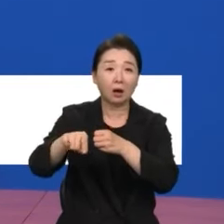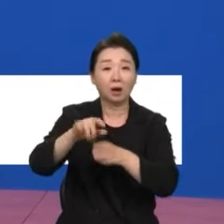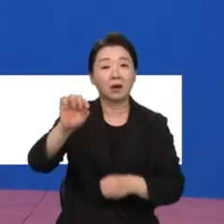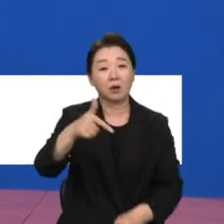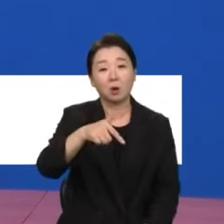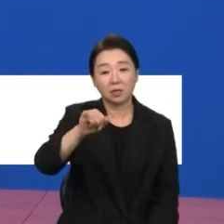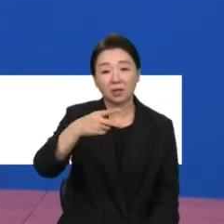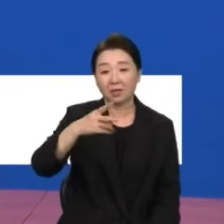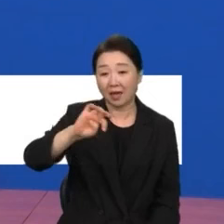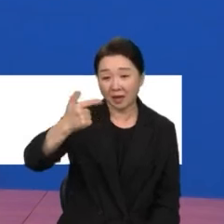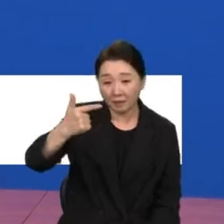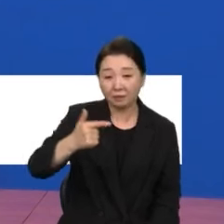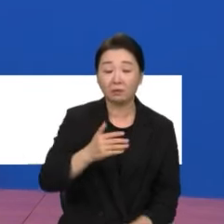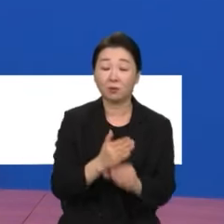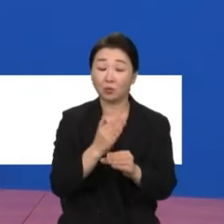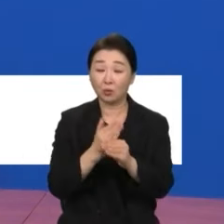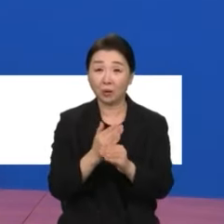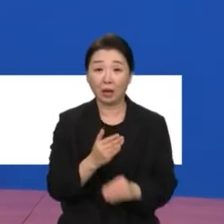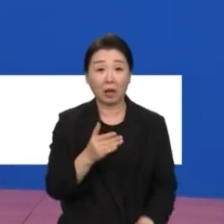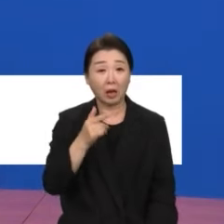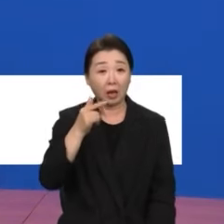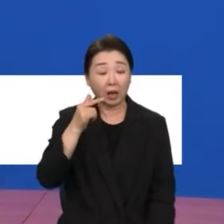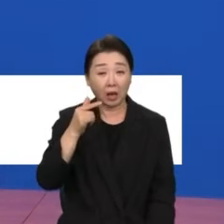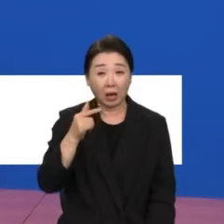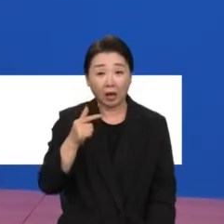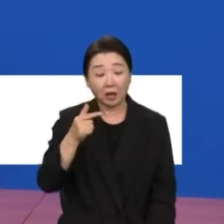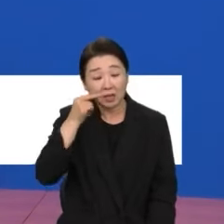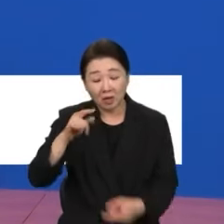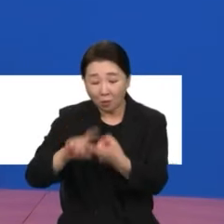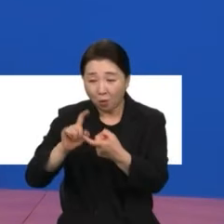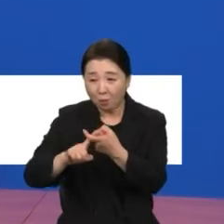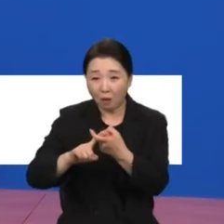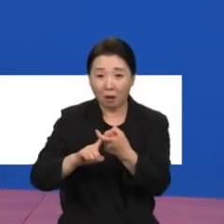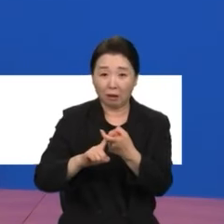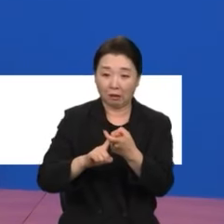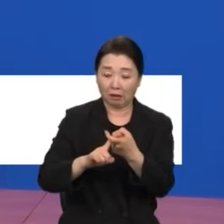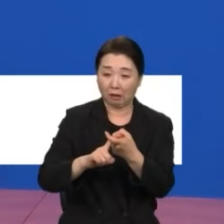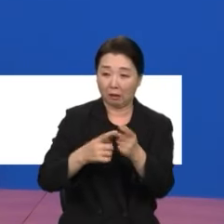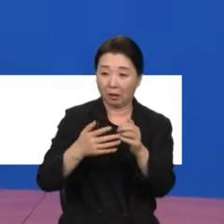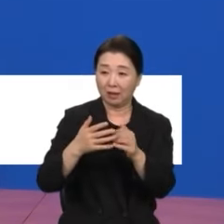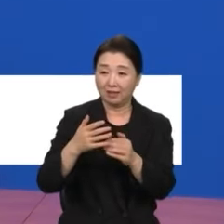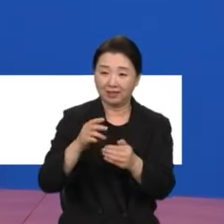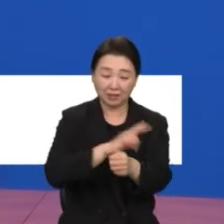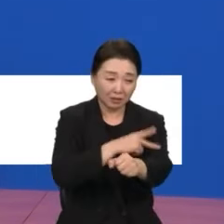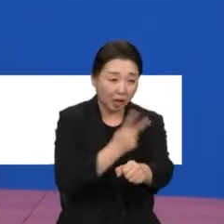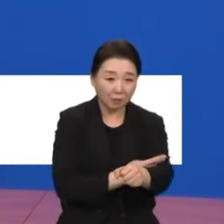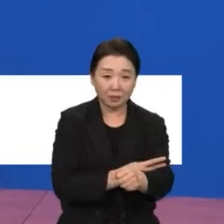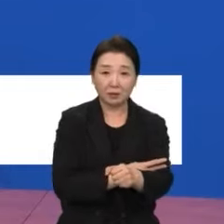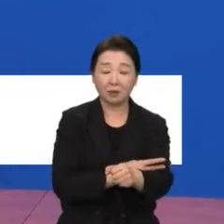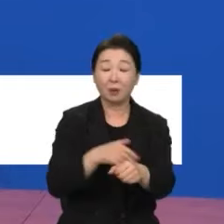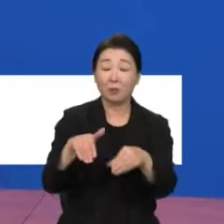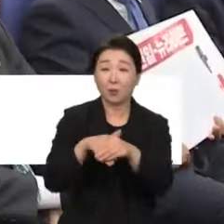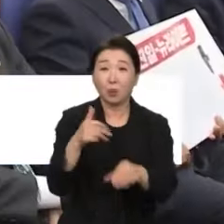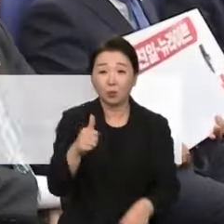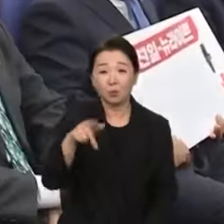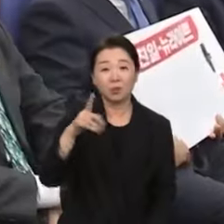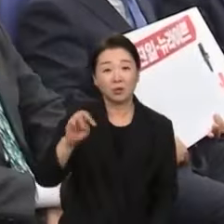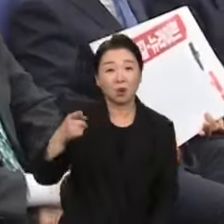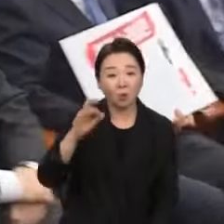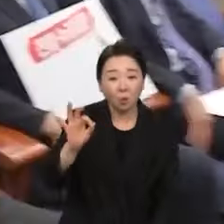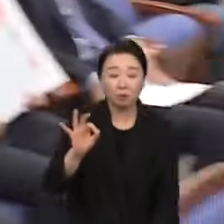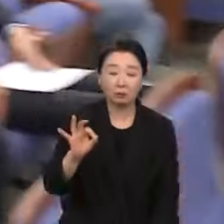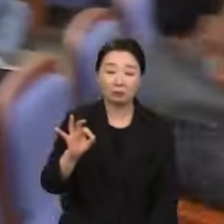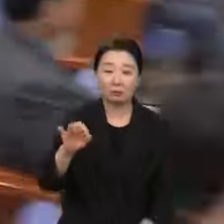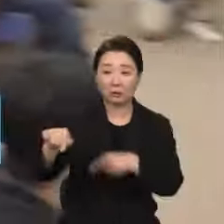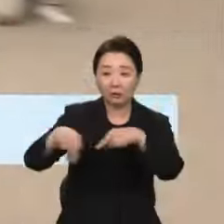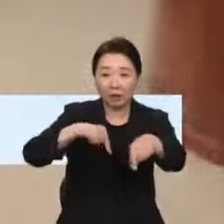상황입니다. 친일 사이비 교주 천공이 건희 대란의 사이비 국사로 보입니다.